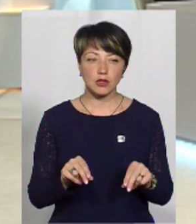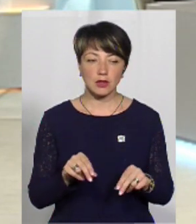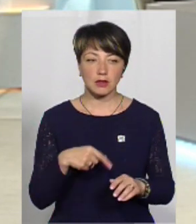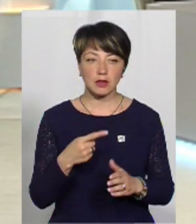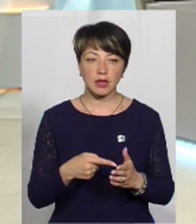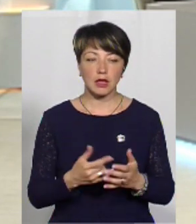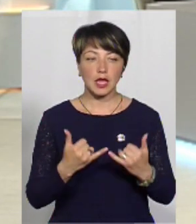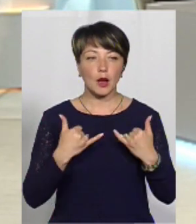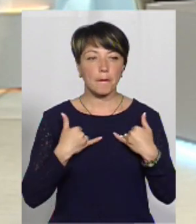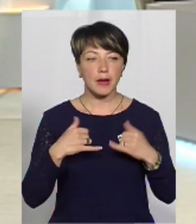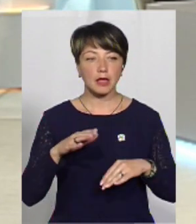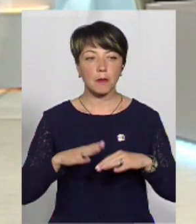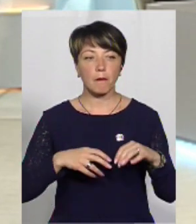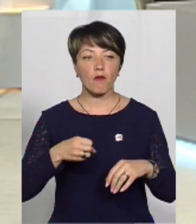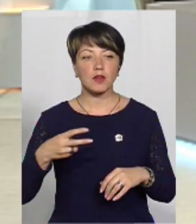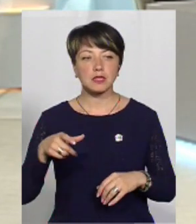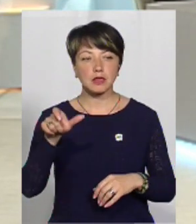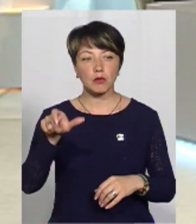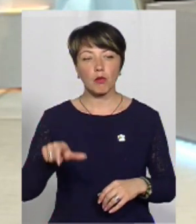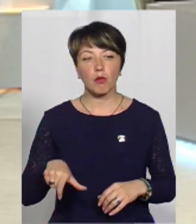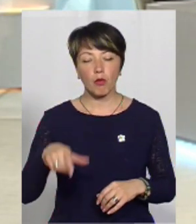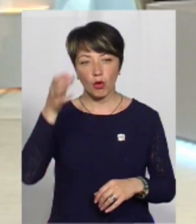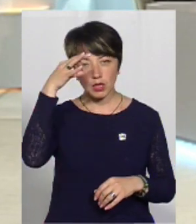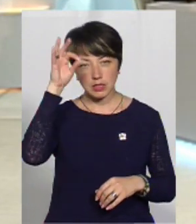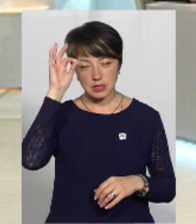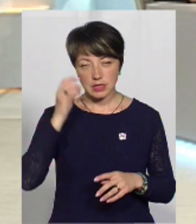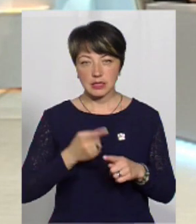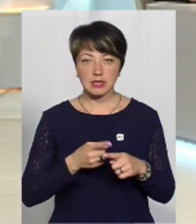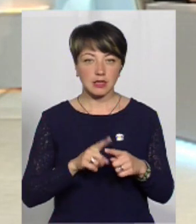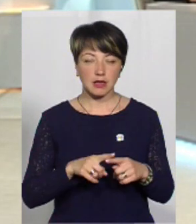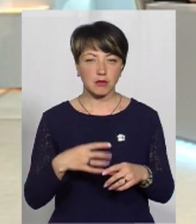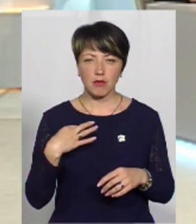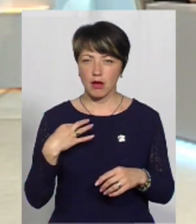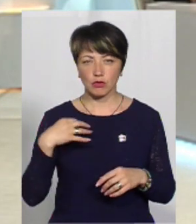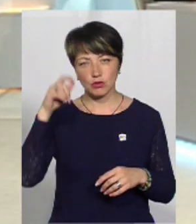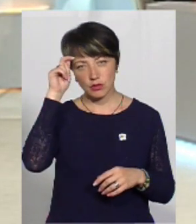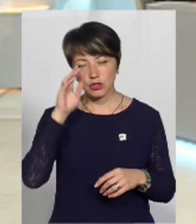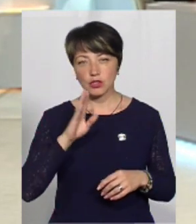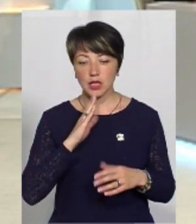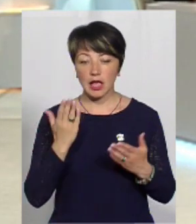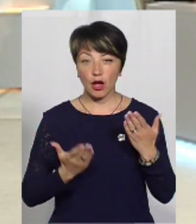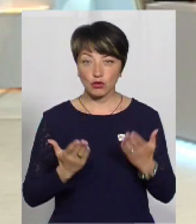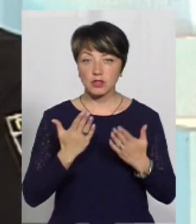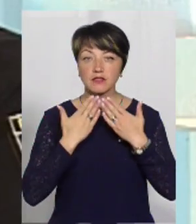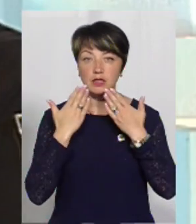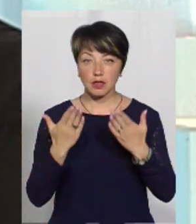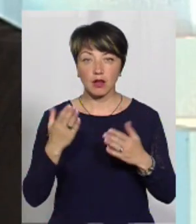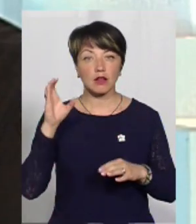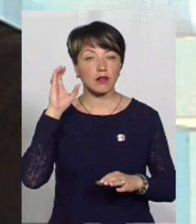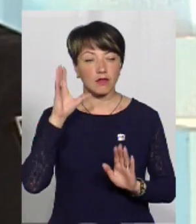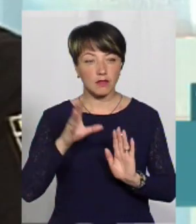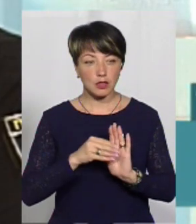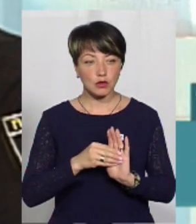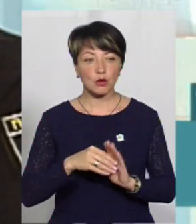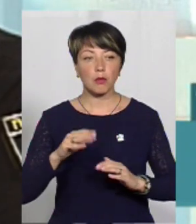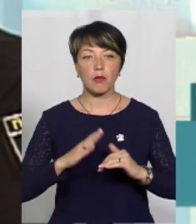Для мене професійний поліцейський – це та особа, незважаючи на те, чи це чоловік, чи це жінка, до якої, якщо ти звертаєшся, яка тебе вислухає,